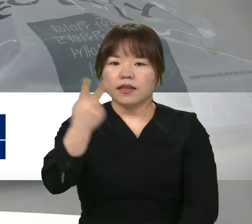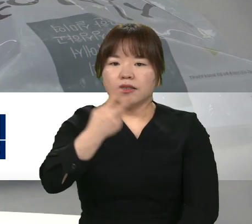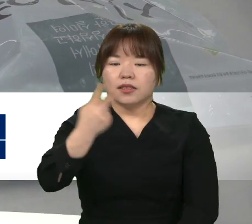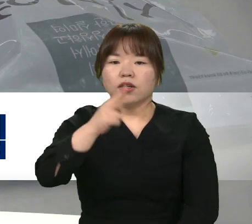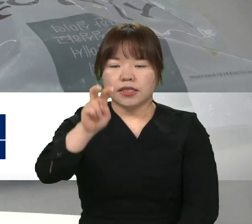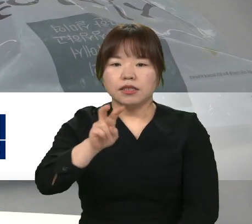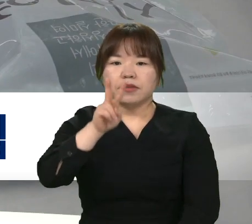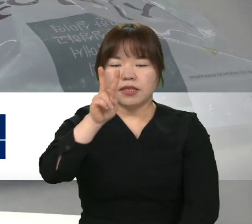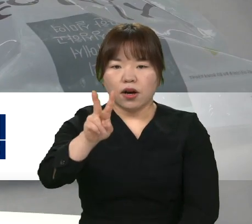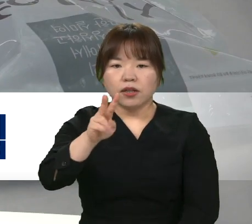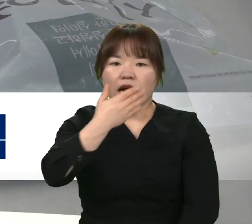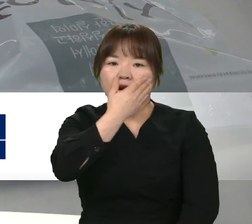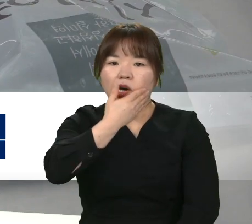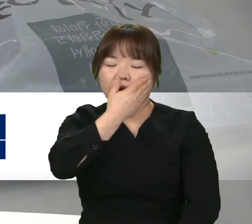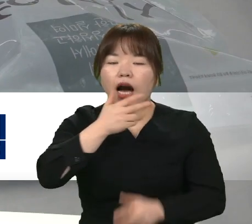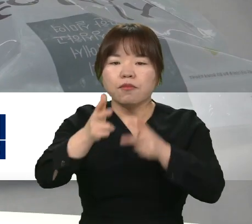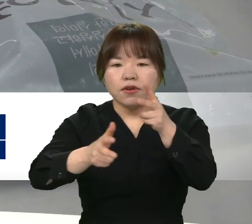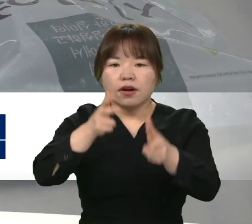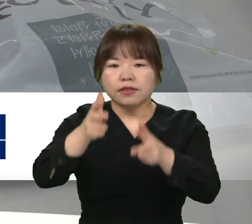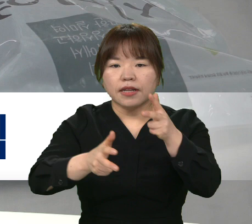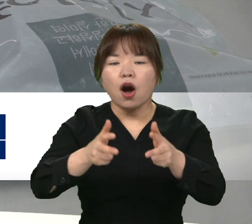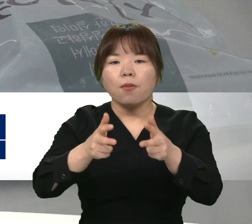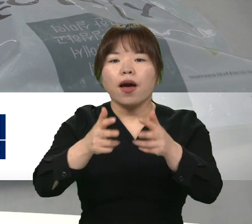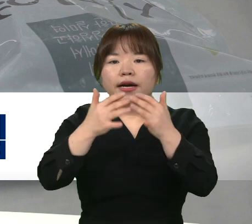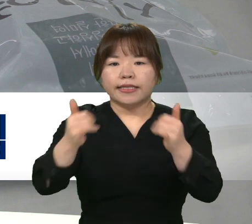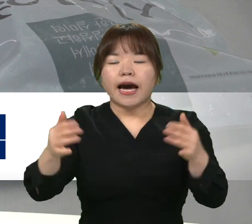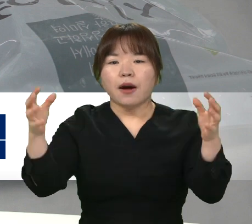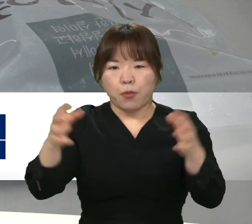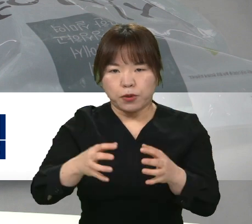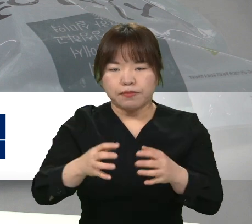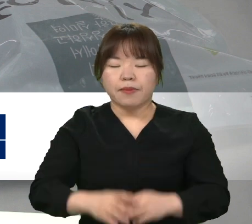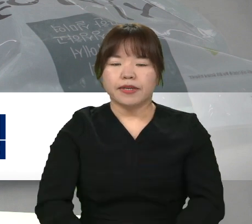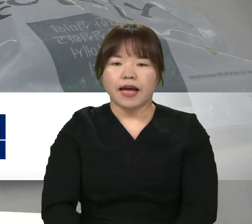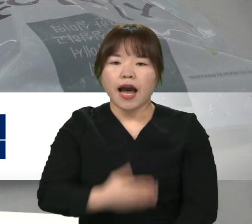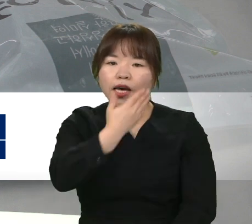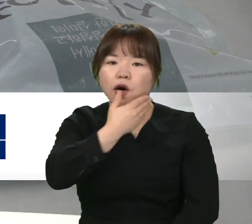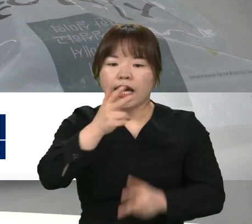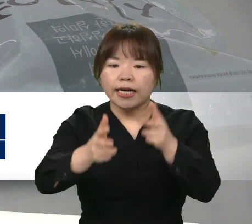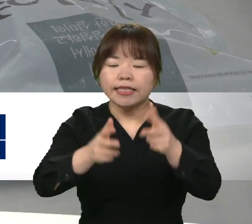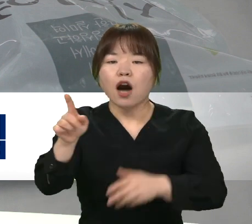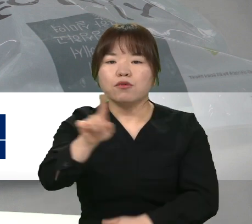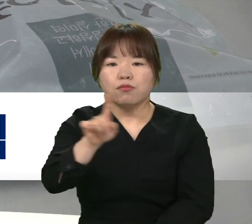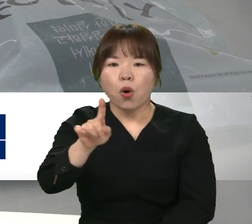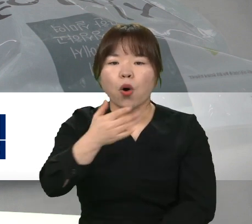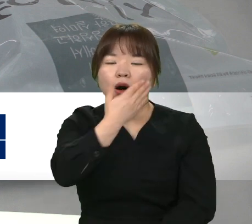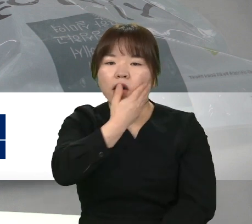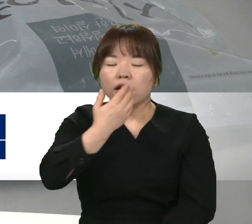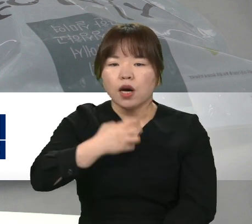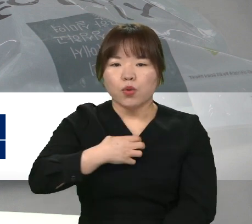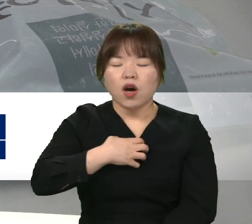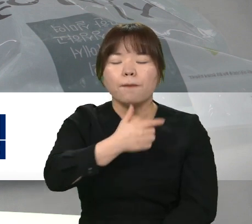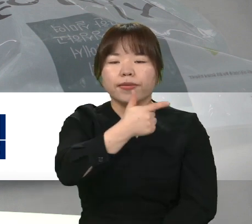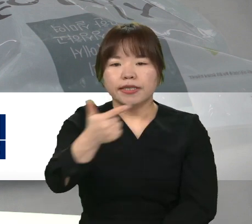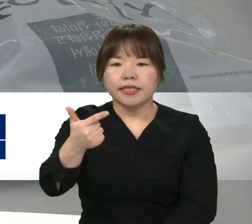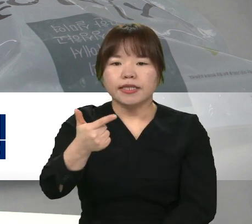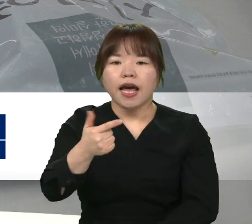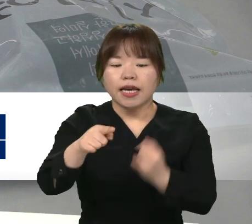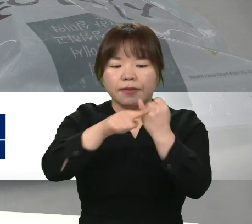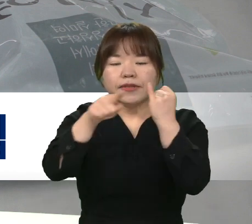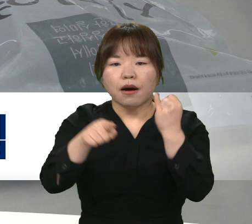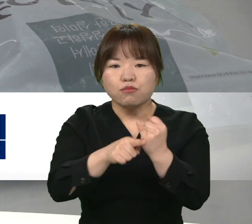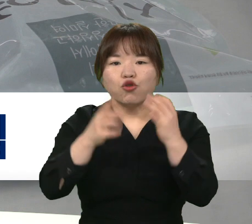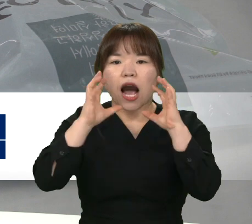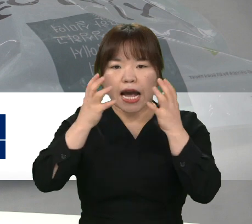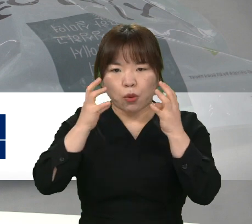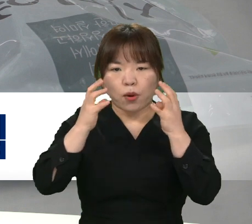내 폰 씨는 2022년 영양플러스 신규 대상자를 모집합니다 영양플러스사업은 영양 위험요인이